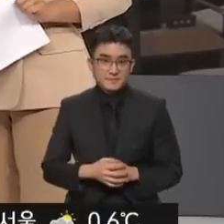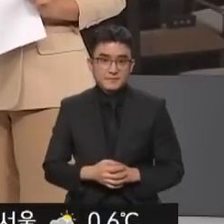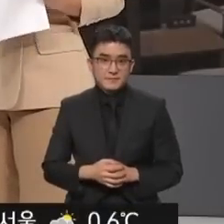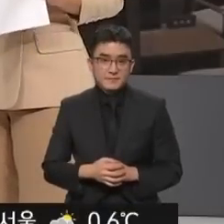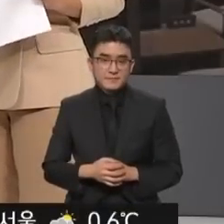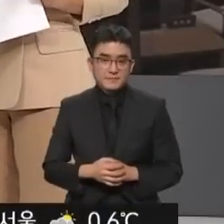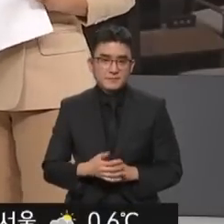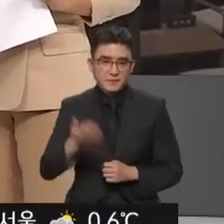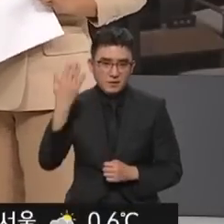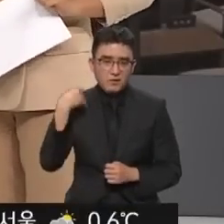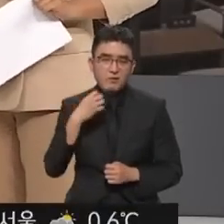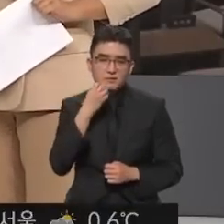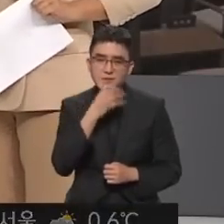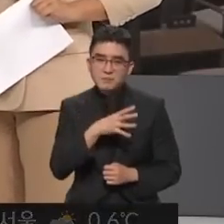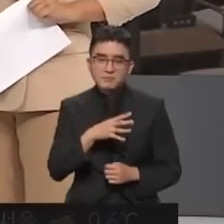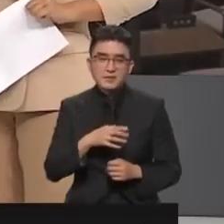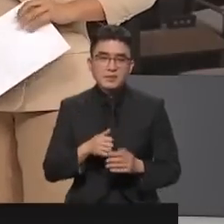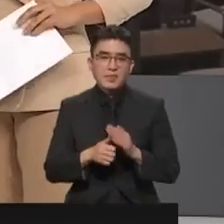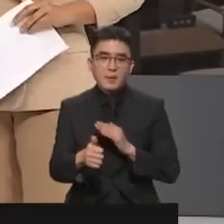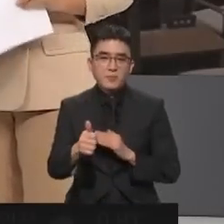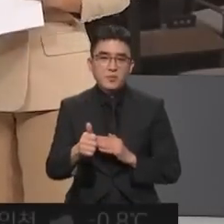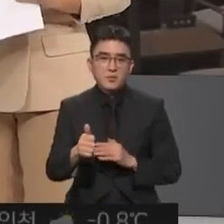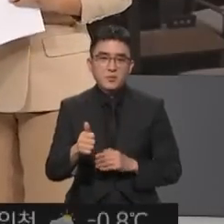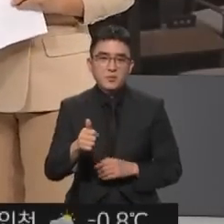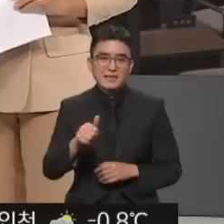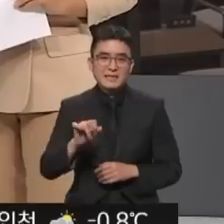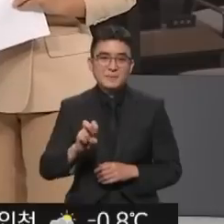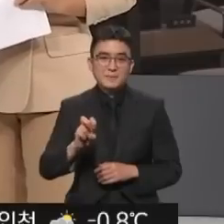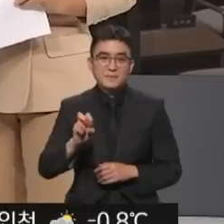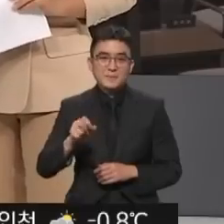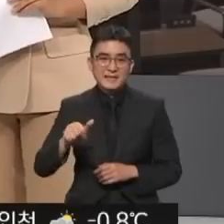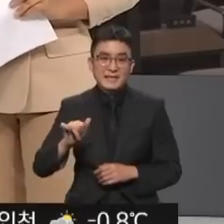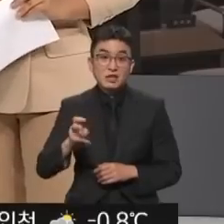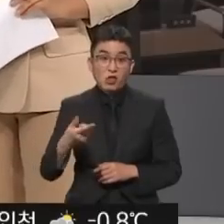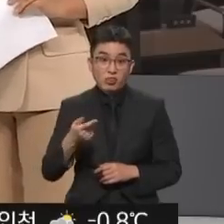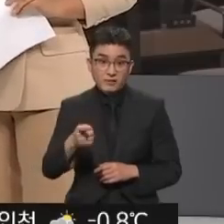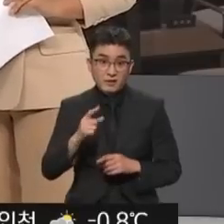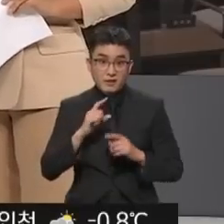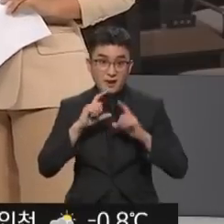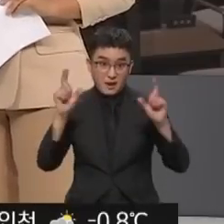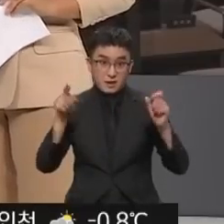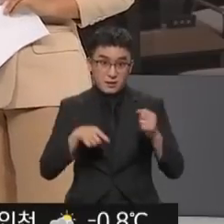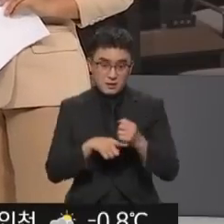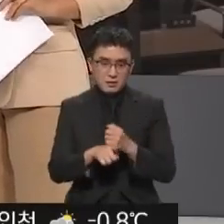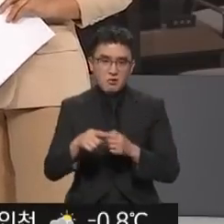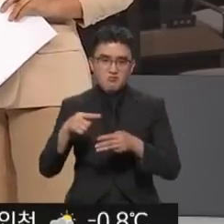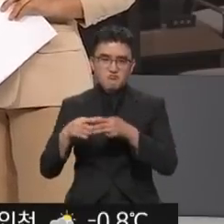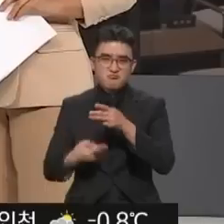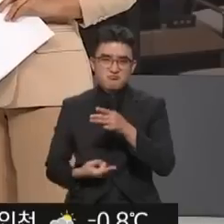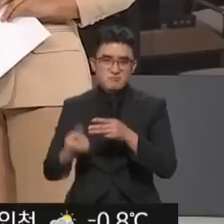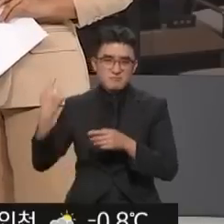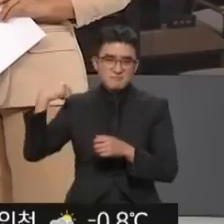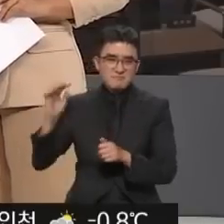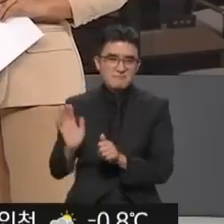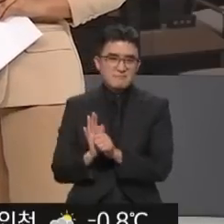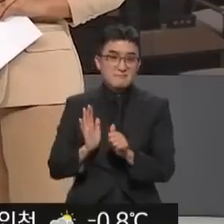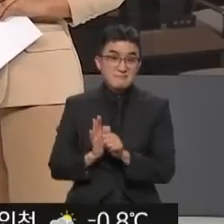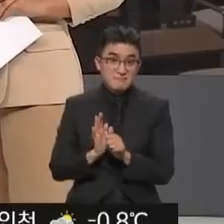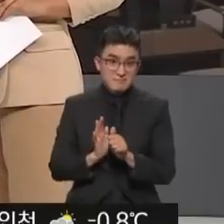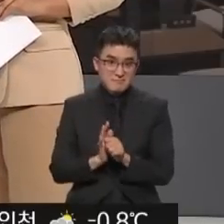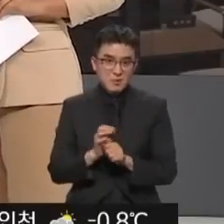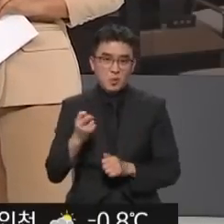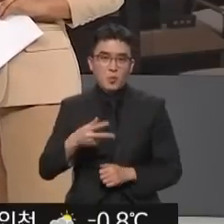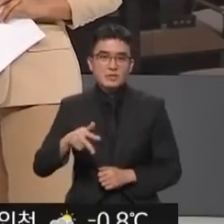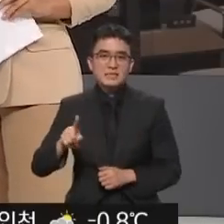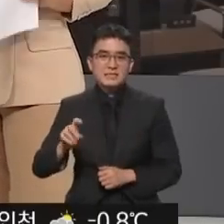이유는요. 윤심을 업었다 이런 평가 때문이었죠. 김 의원에게 윤심이 있다는 평가가 나온 건 아무래도 김장연대의